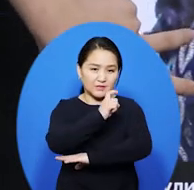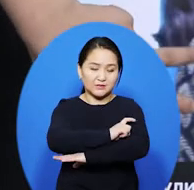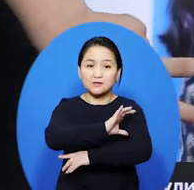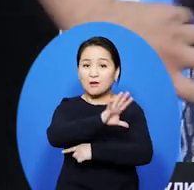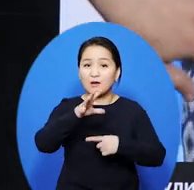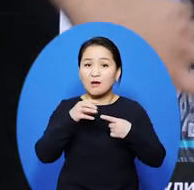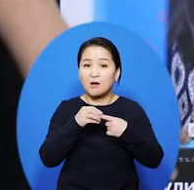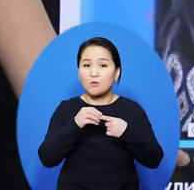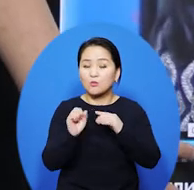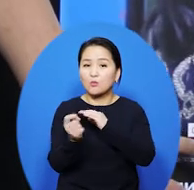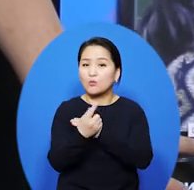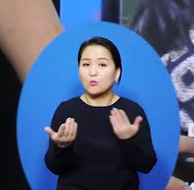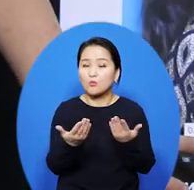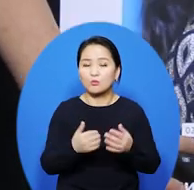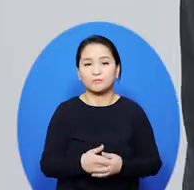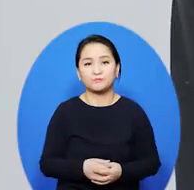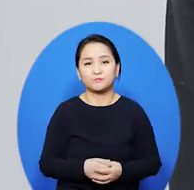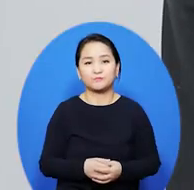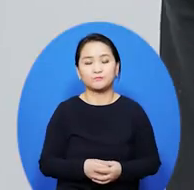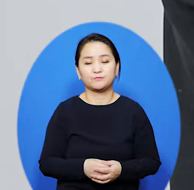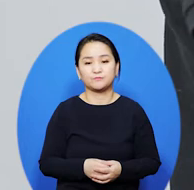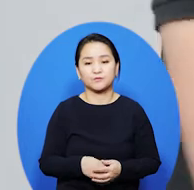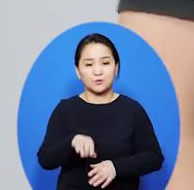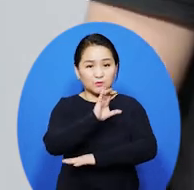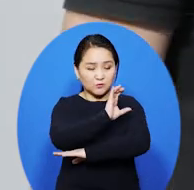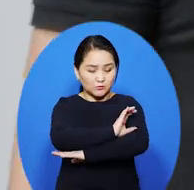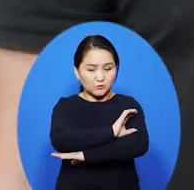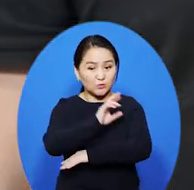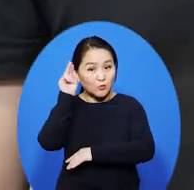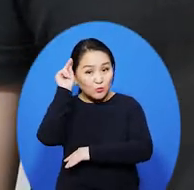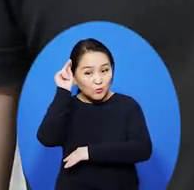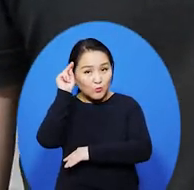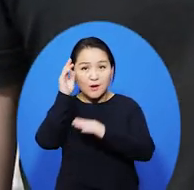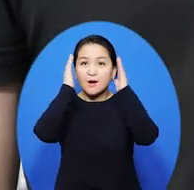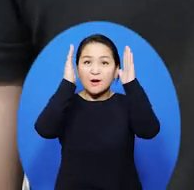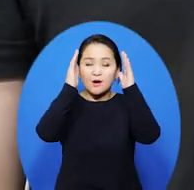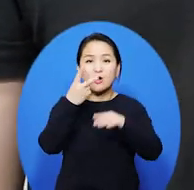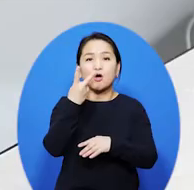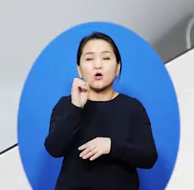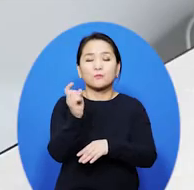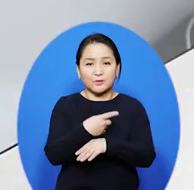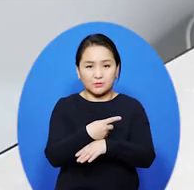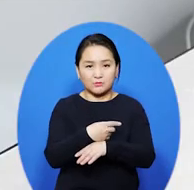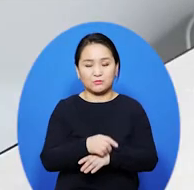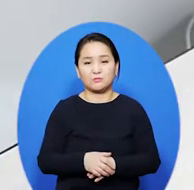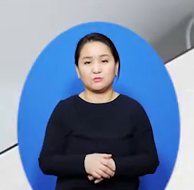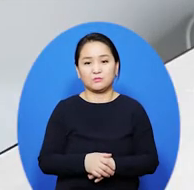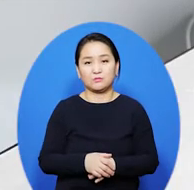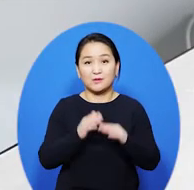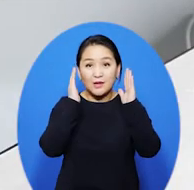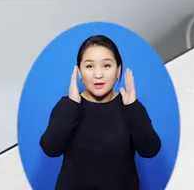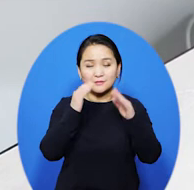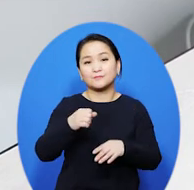Манай хичээлийн агуулга онцлог яг юу вэ гэдэг юм бол ерөөсө суралцагчдын анхаарал attention бол ерөөсө нэг 20 минут орчимд